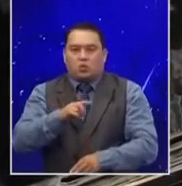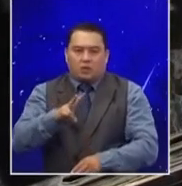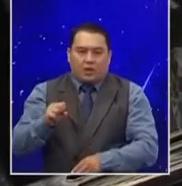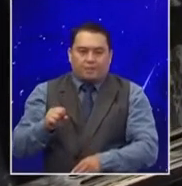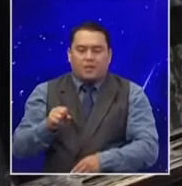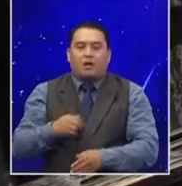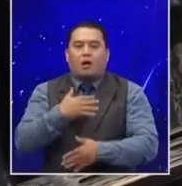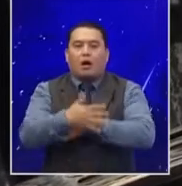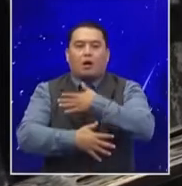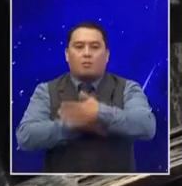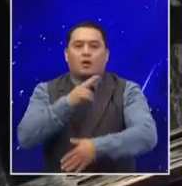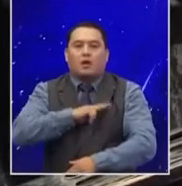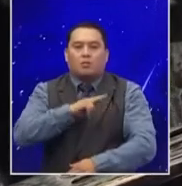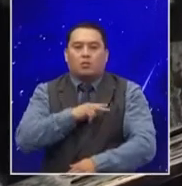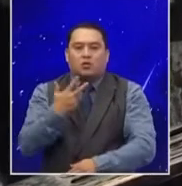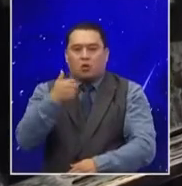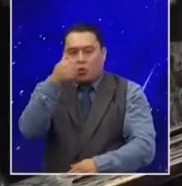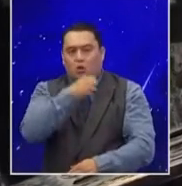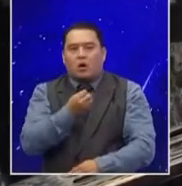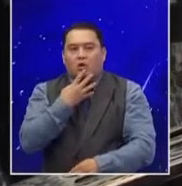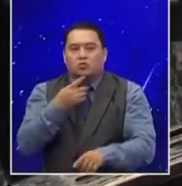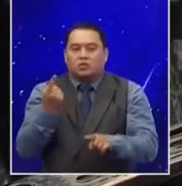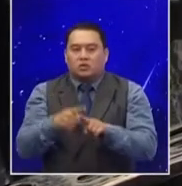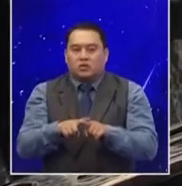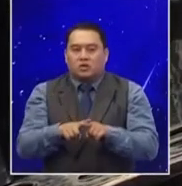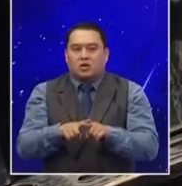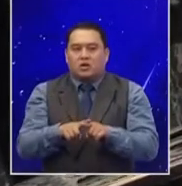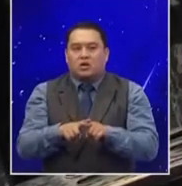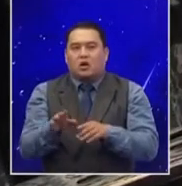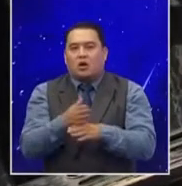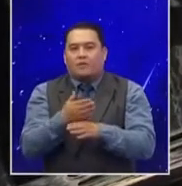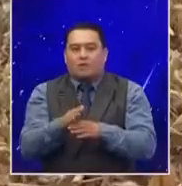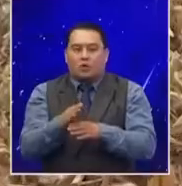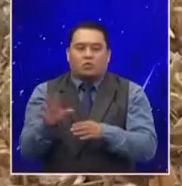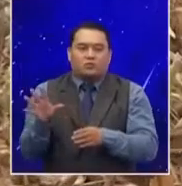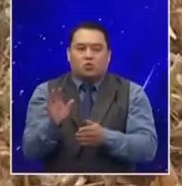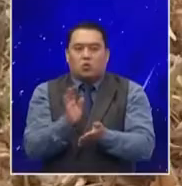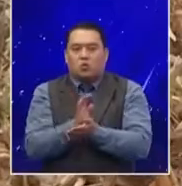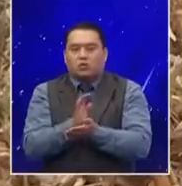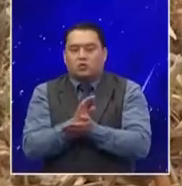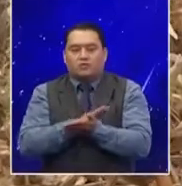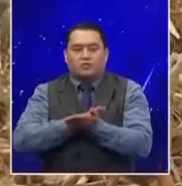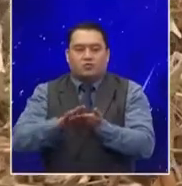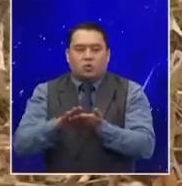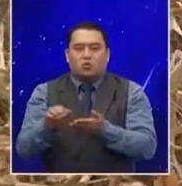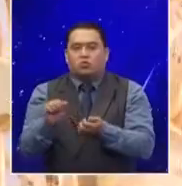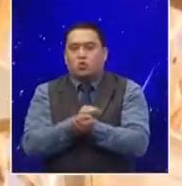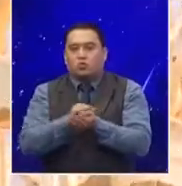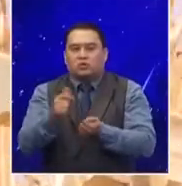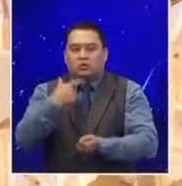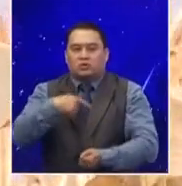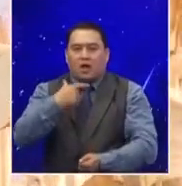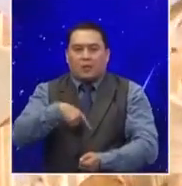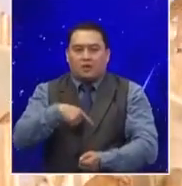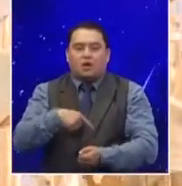этом комбайне я работаю уже 3 года. Хорошая техника. Сразу же отделяет зерна от початков. Собранный урожай многие сушат самостоятельно.